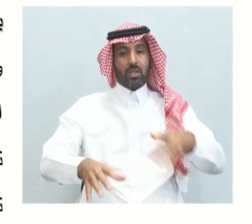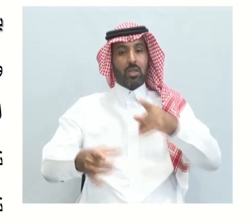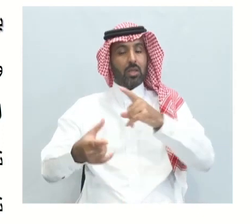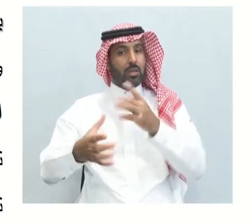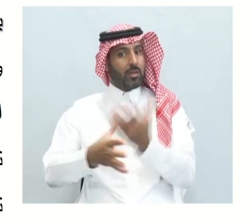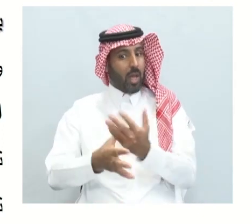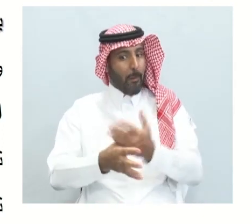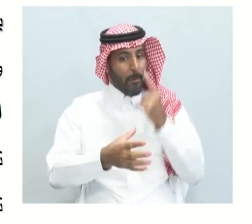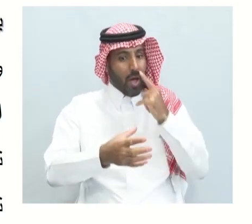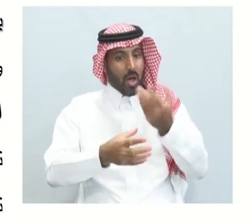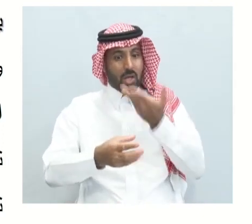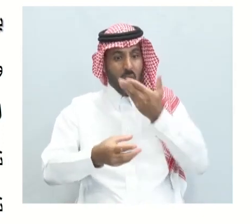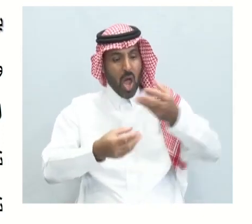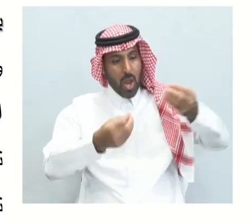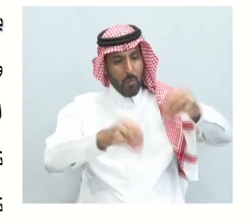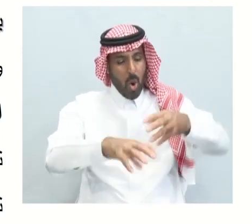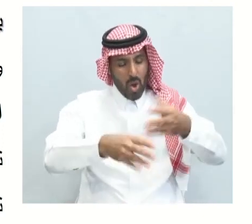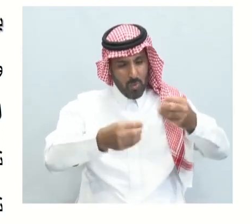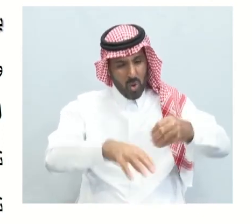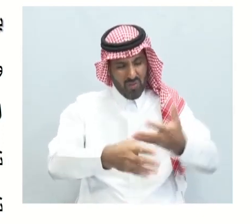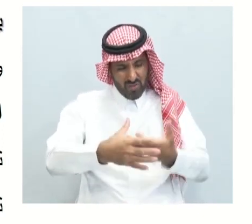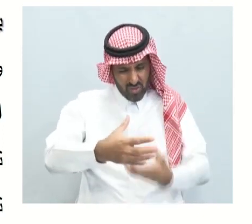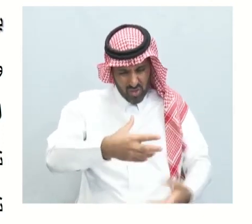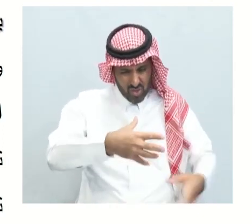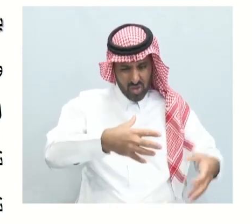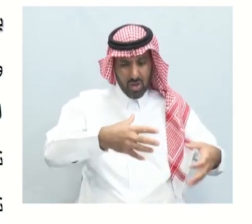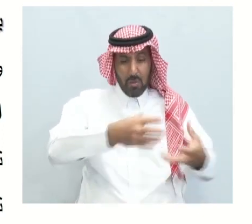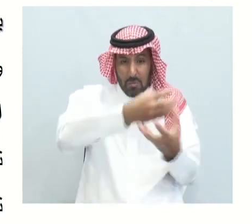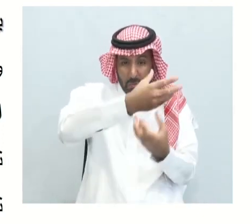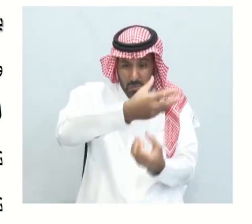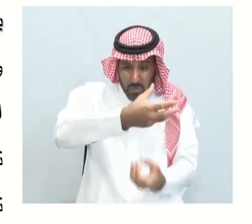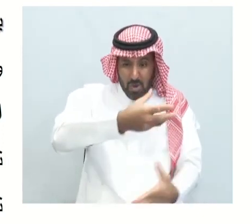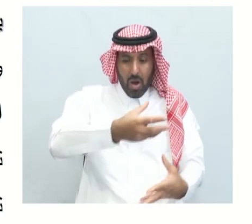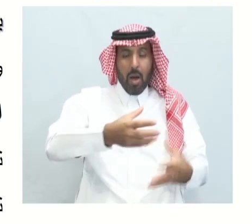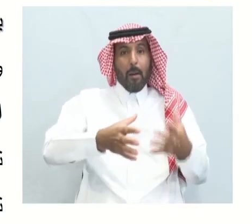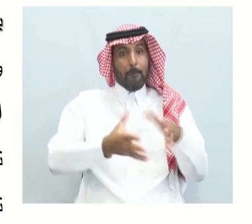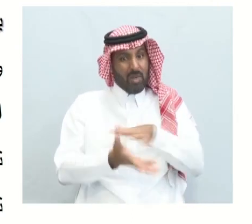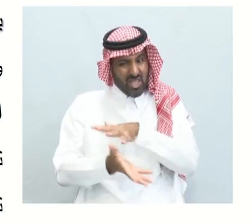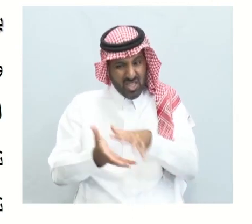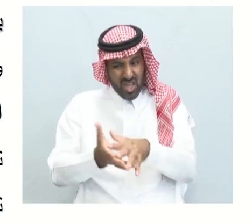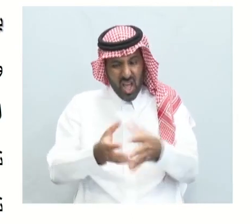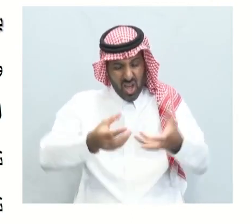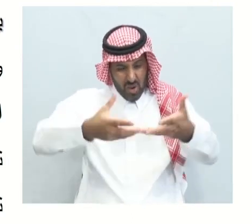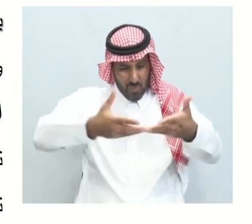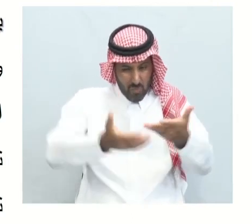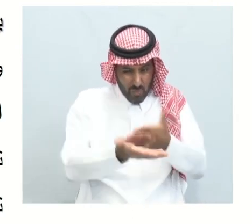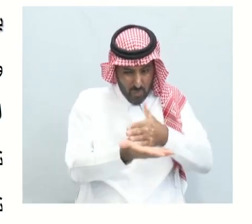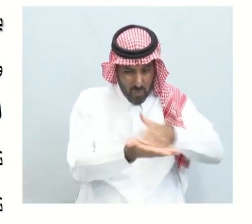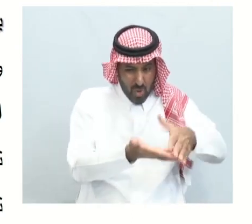عن الضخ الجائر للمياه الجوفيه حدوث مشكله اخرى هي هبوط